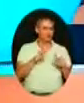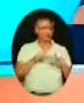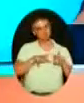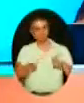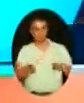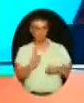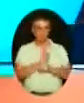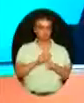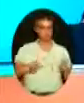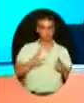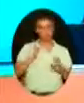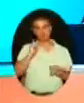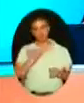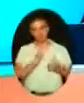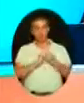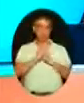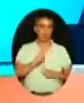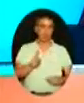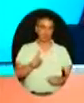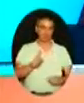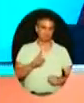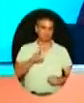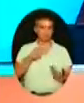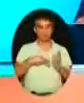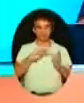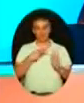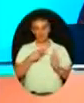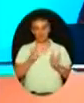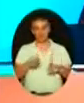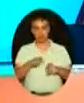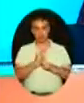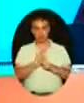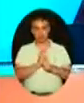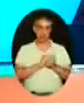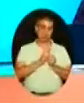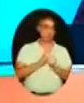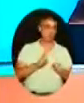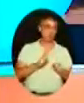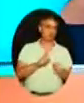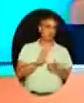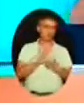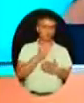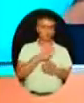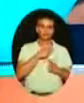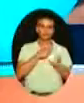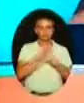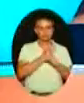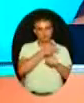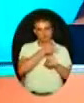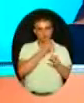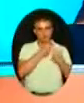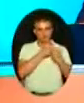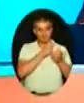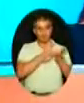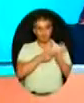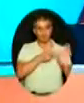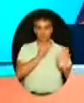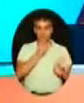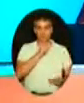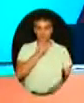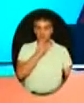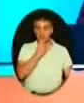קוו ומה צריך להיות ומה לא צריך להיות ומה הרכבת יכולה לעבוד ולא לעבוד באמצע השבוע, זה תעשה ואת המאבקים הפוליטיים.